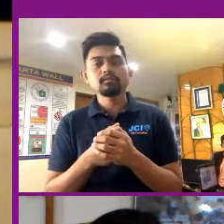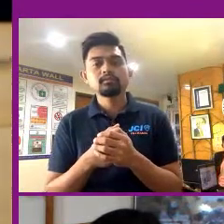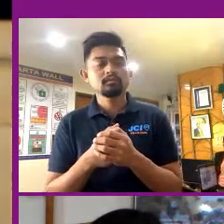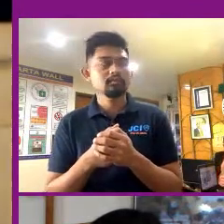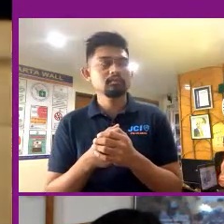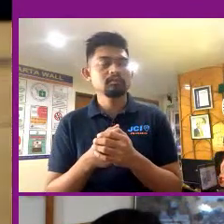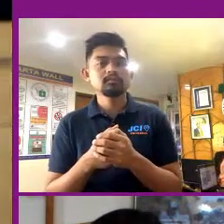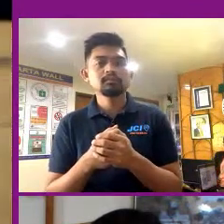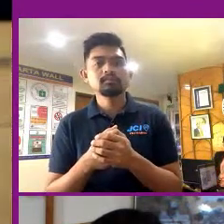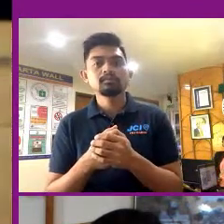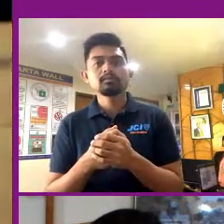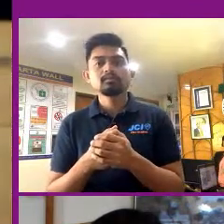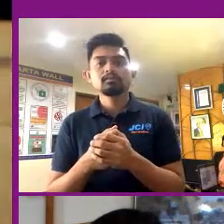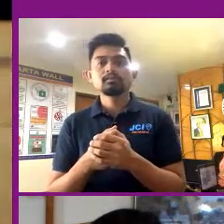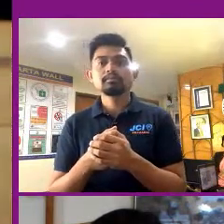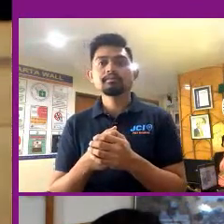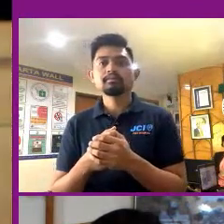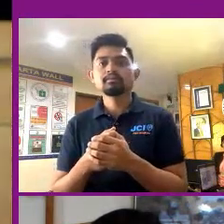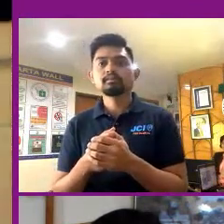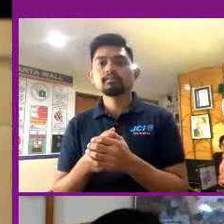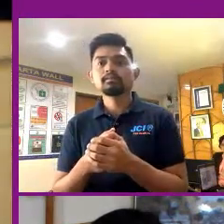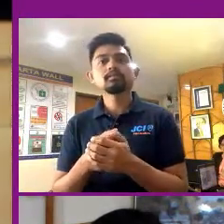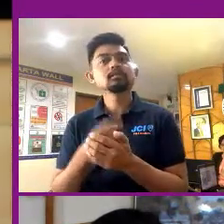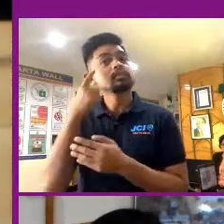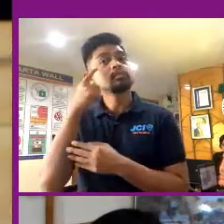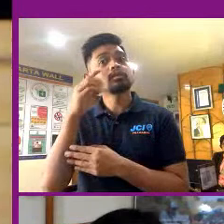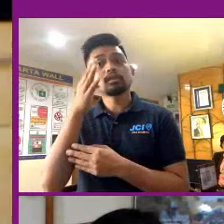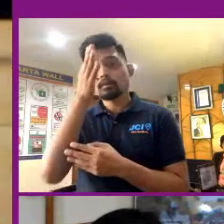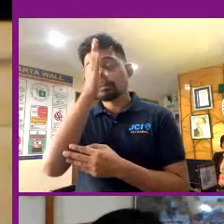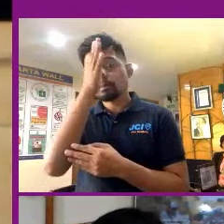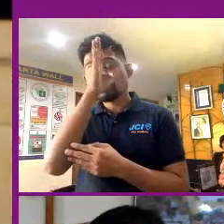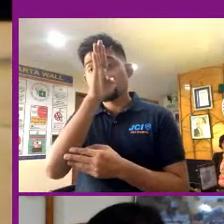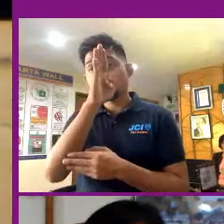maghingi ng for Bicol Region,